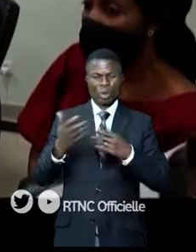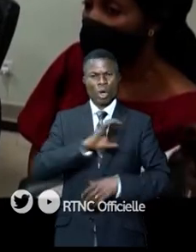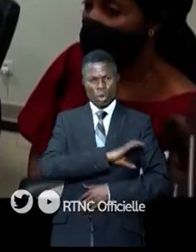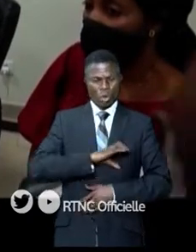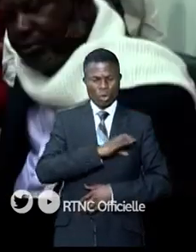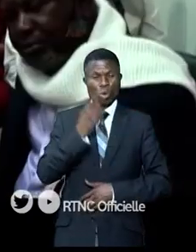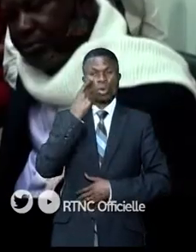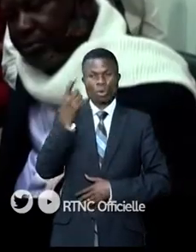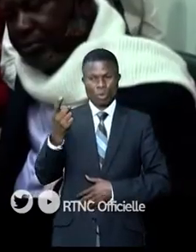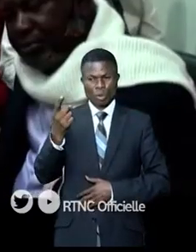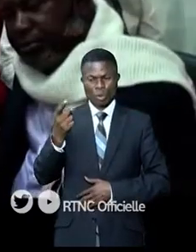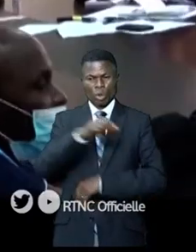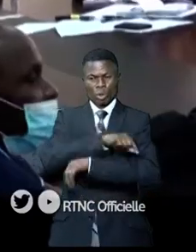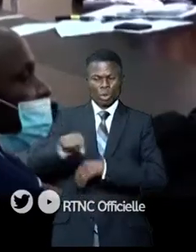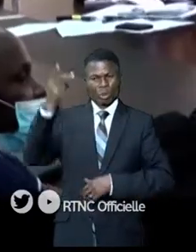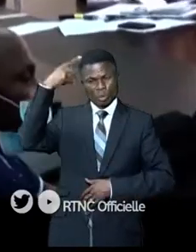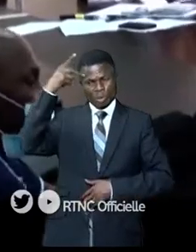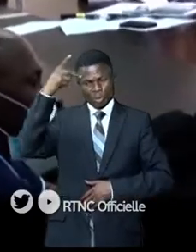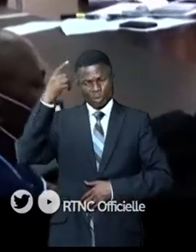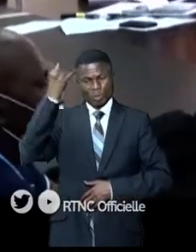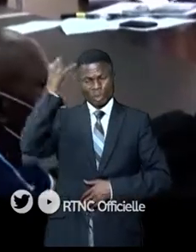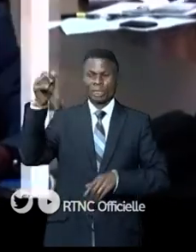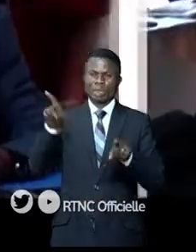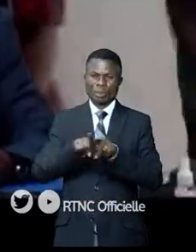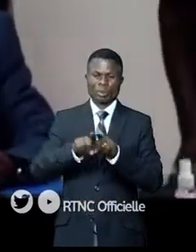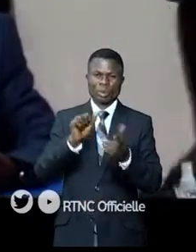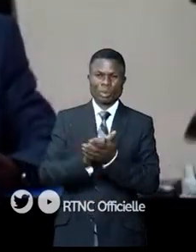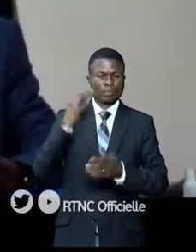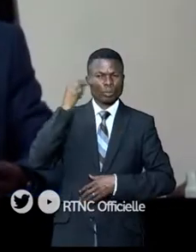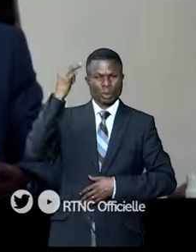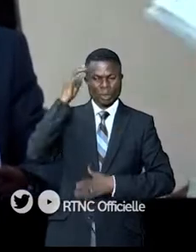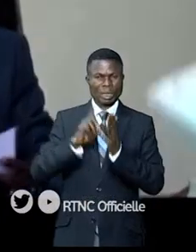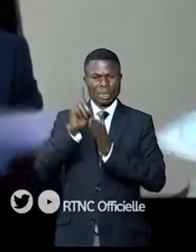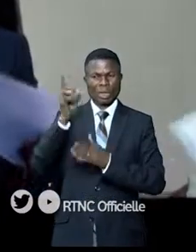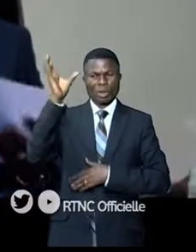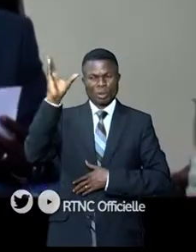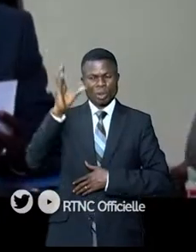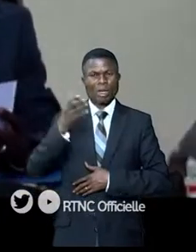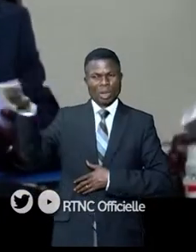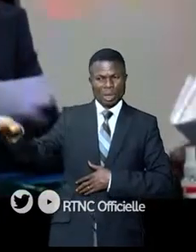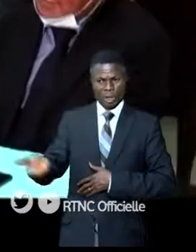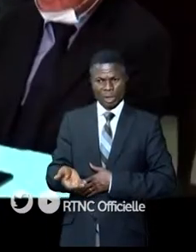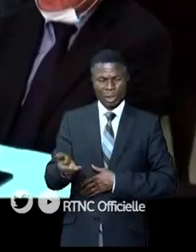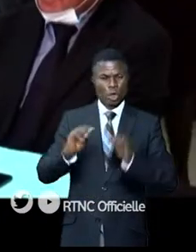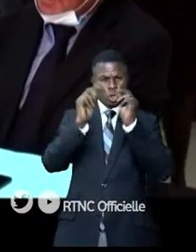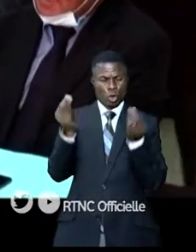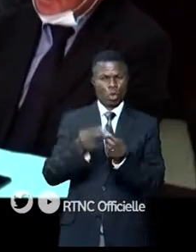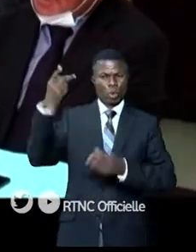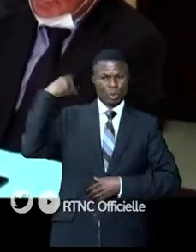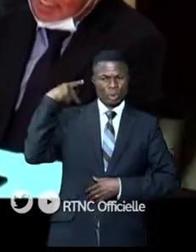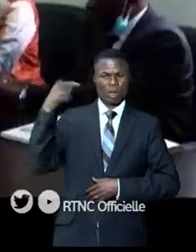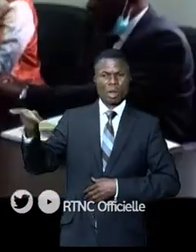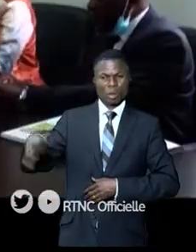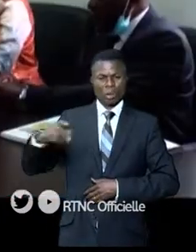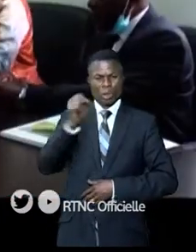comportements à observer dans les cabinets politiques. Dans les mêmes décors, le ministre du Développement Rural a reçu le caucus provincial des députés